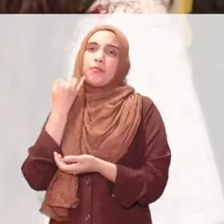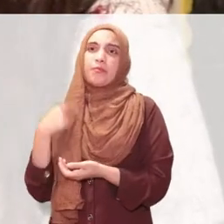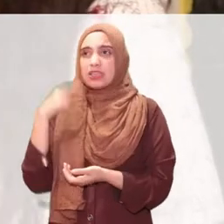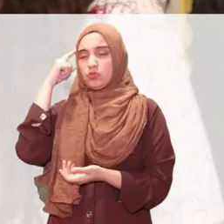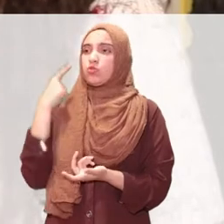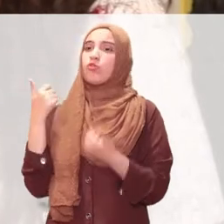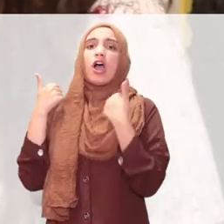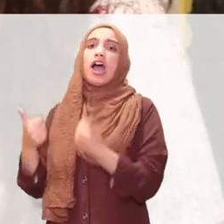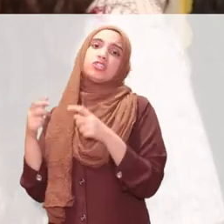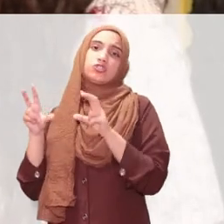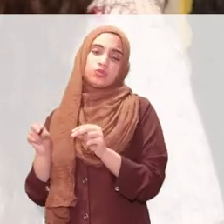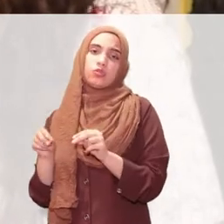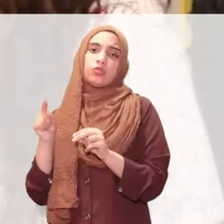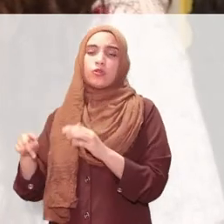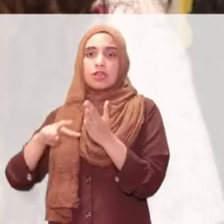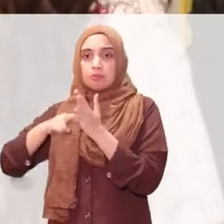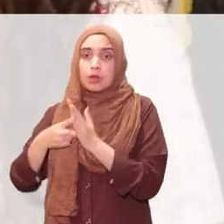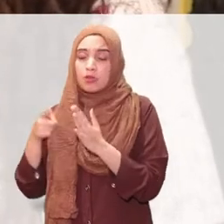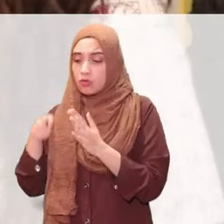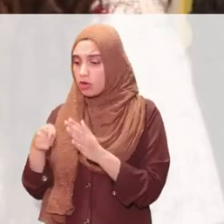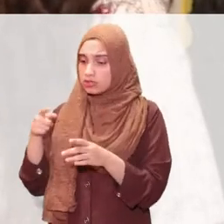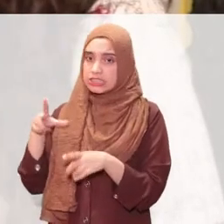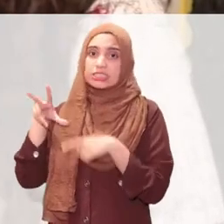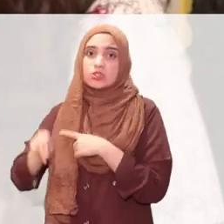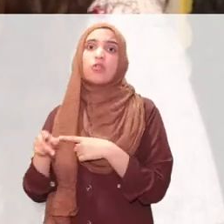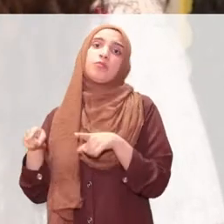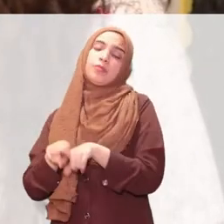हंसी आ स्कूल सिस्टम रे लिए उपयुक्त